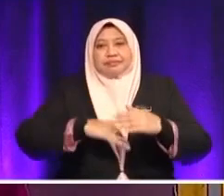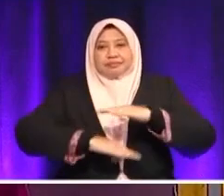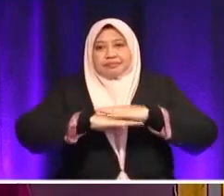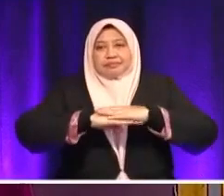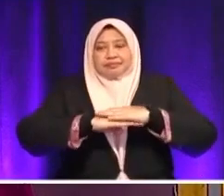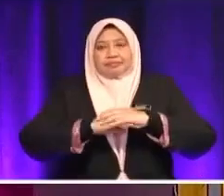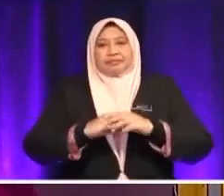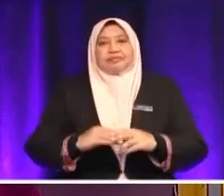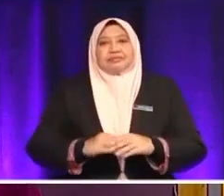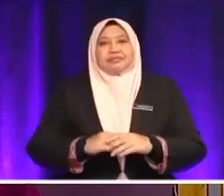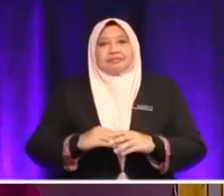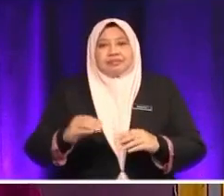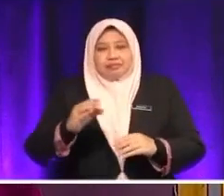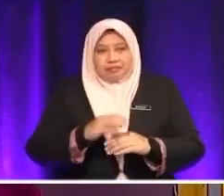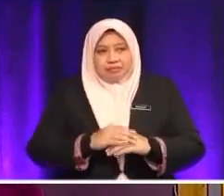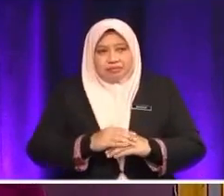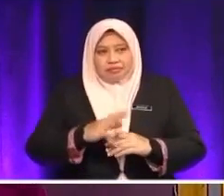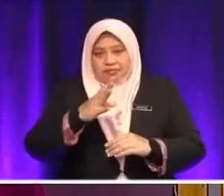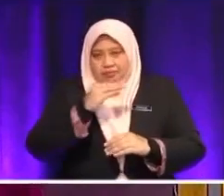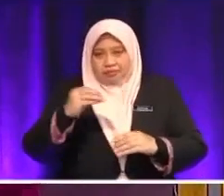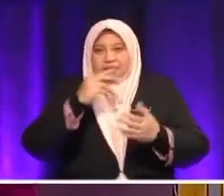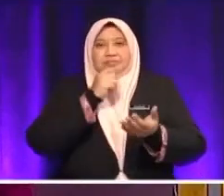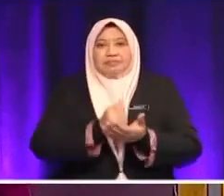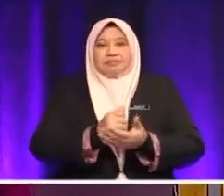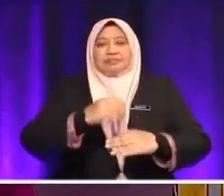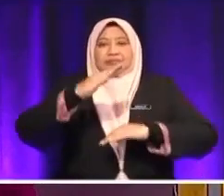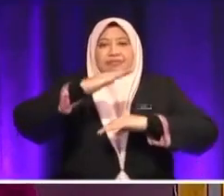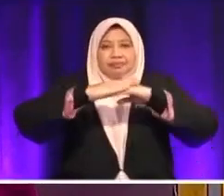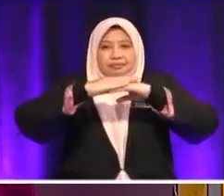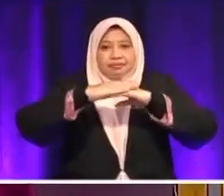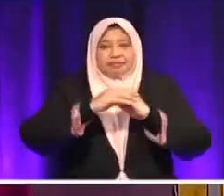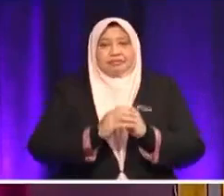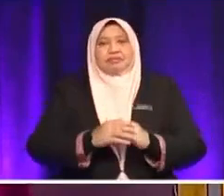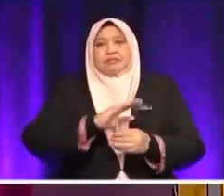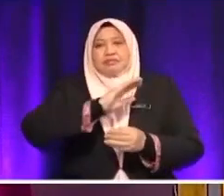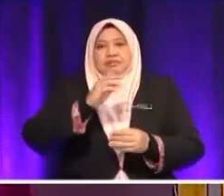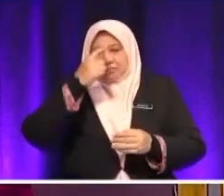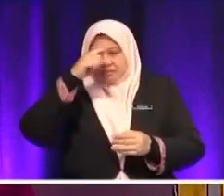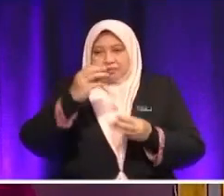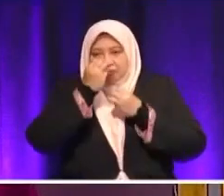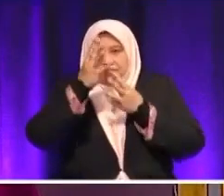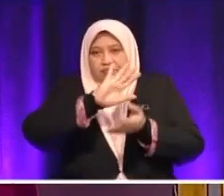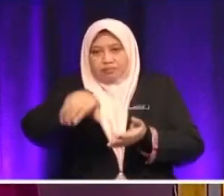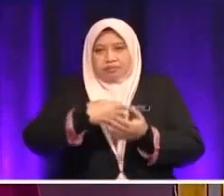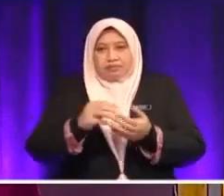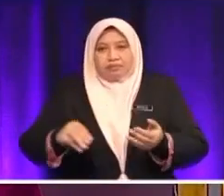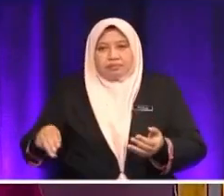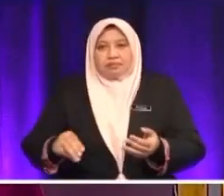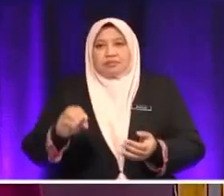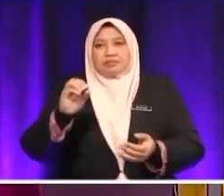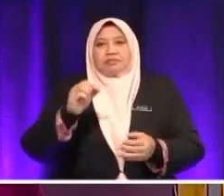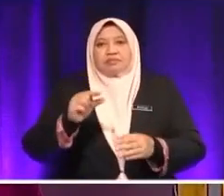ketiga dan juga nilai maksimum daripada graf Ogive dan untuk maklumat semua murid Kenapa